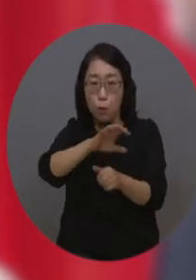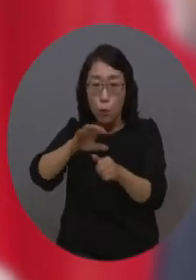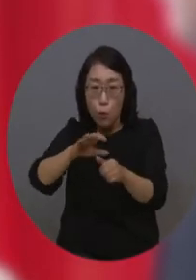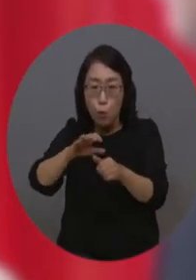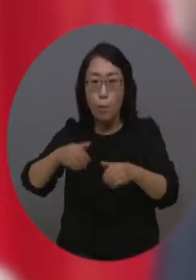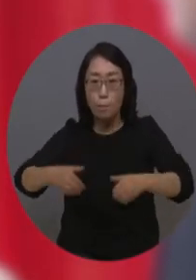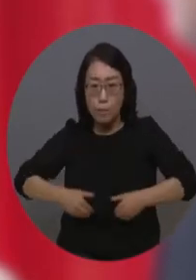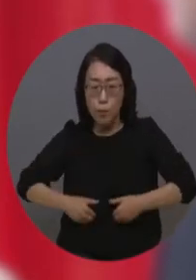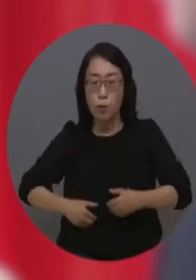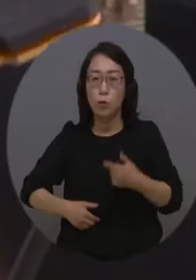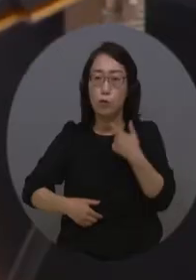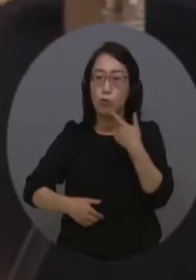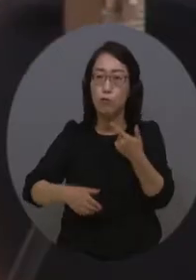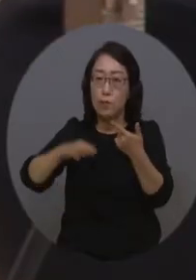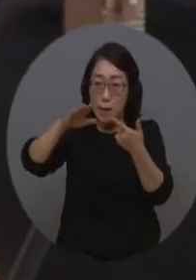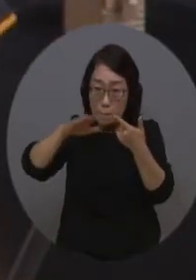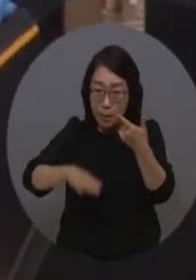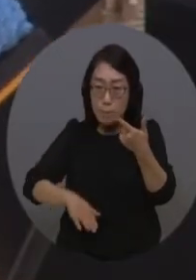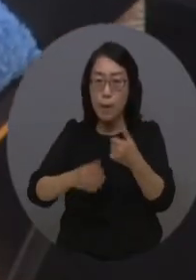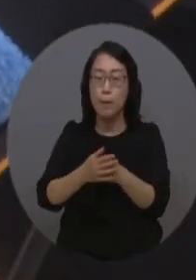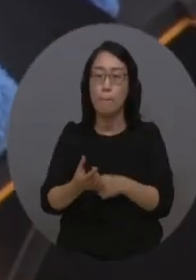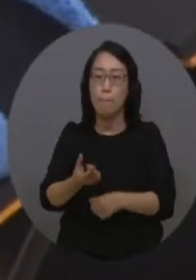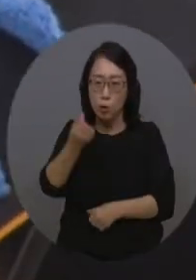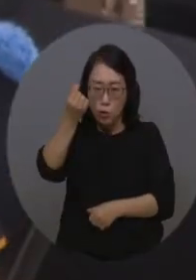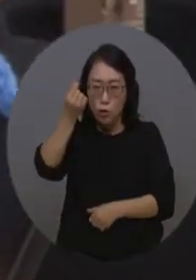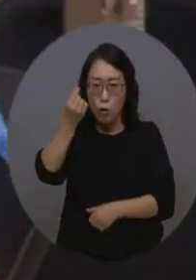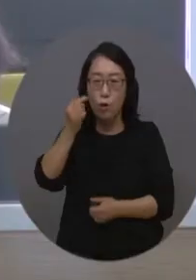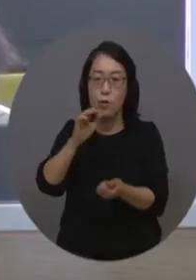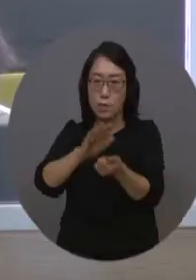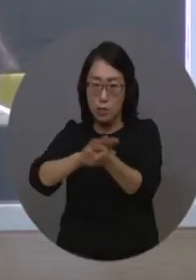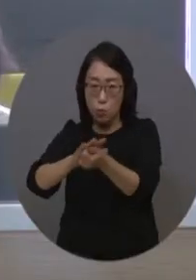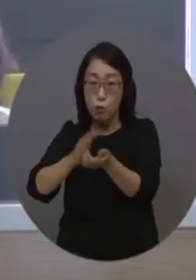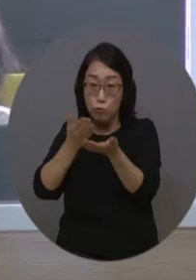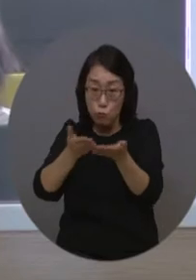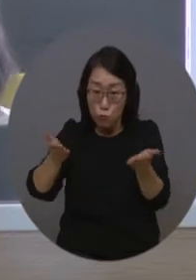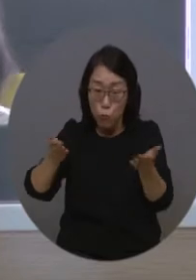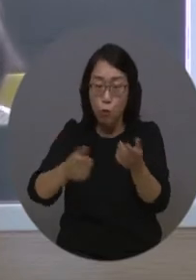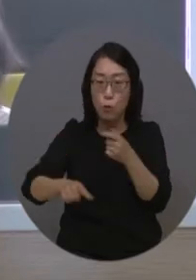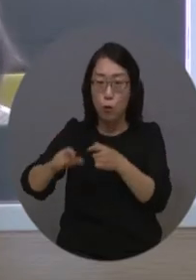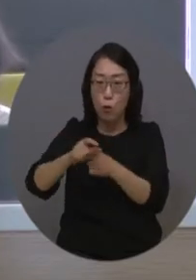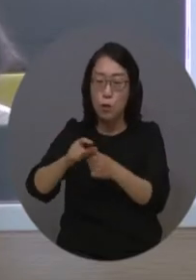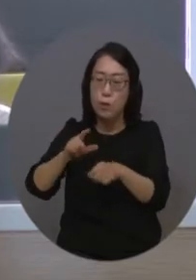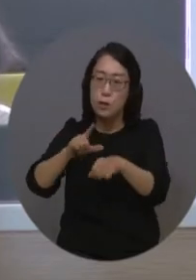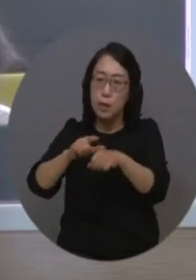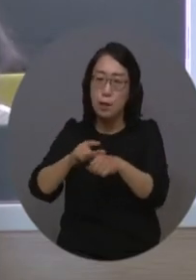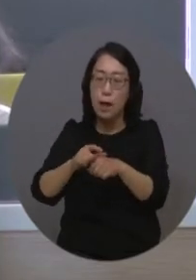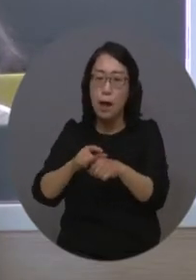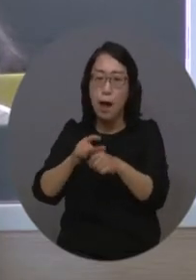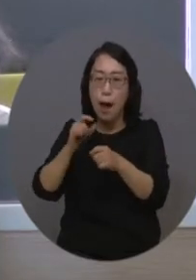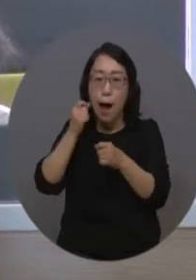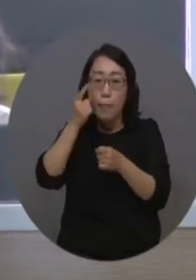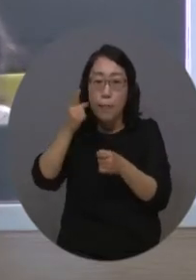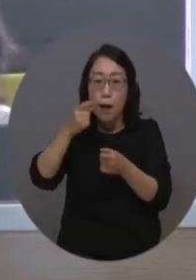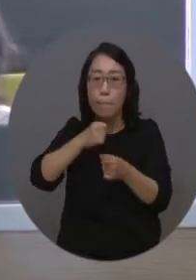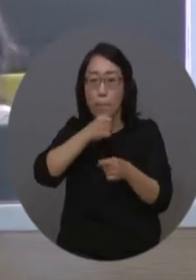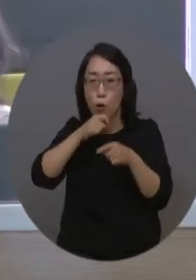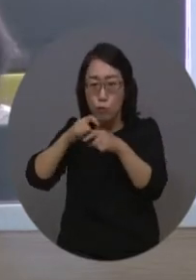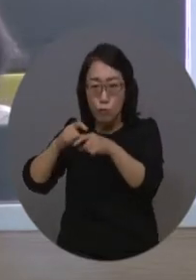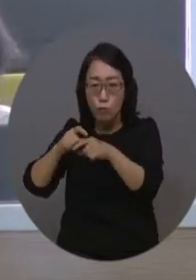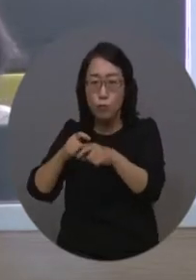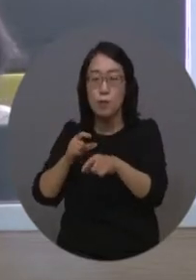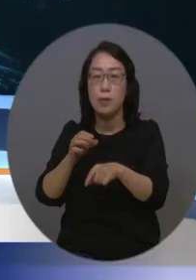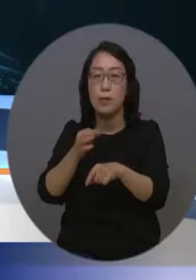높은 만 6세 미만을 대상으로 우선적으로 지원되며 돌봄 지원 시간을 월 평균 10시간 추가